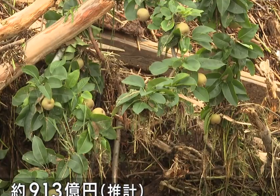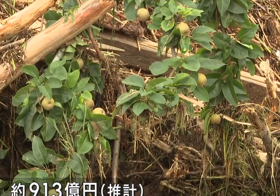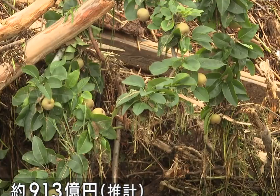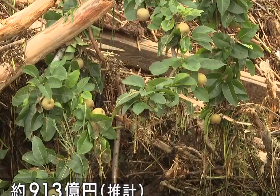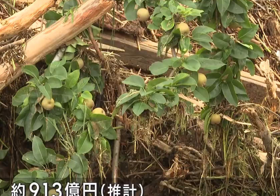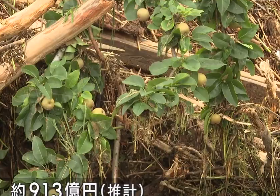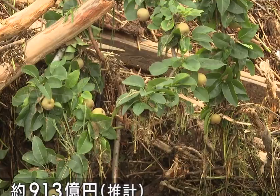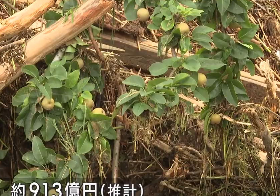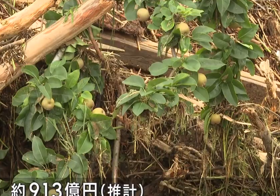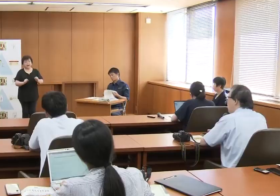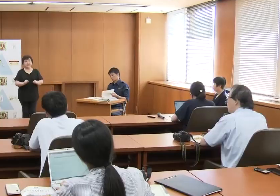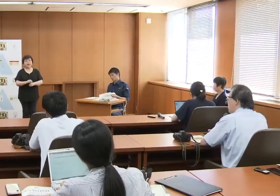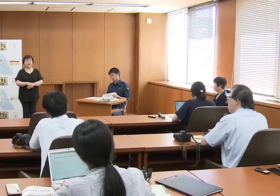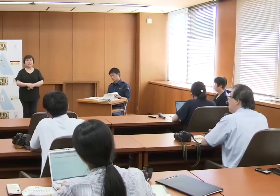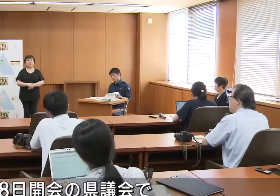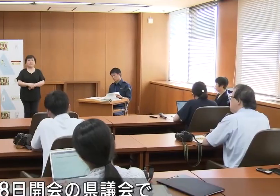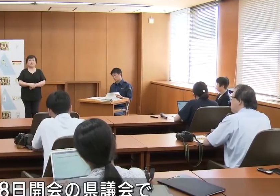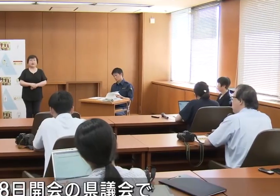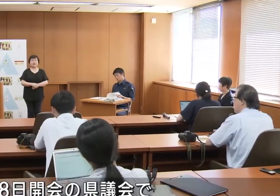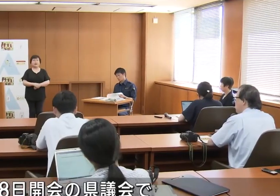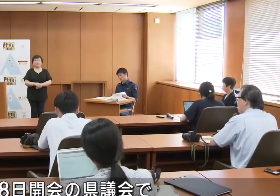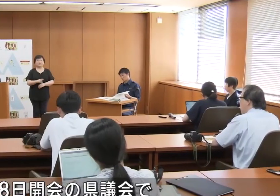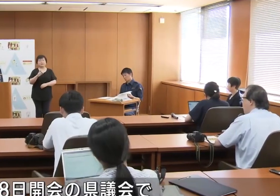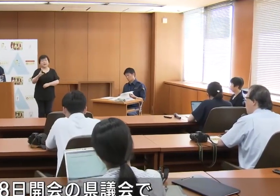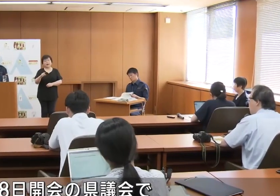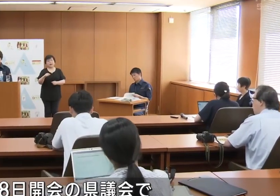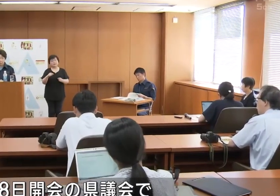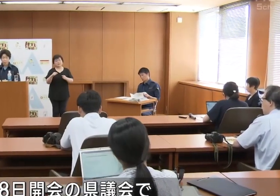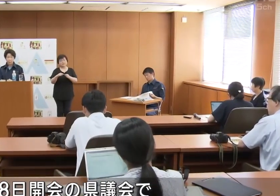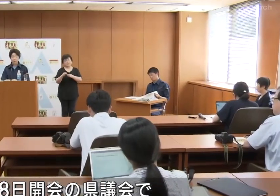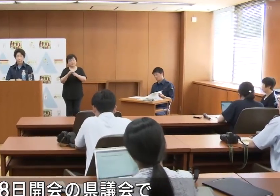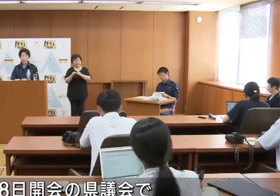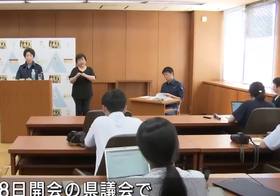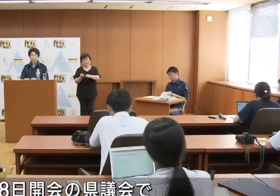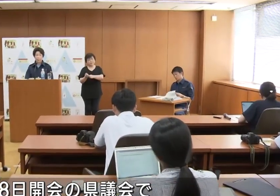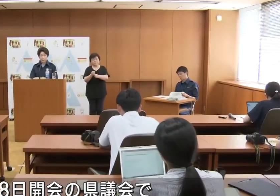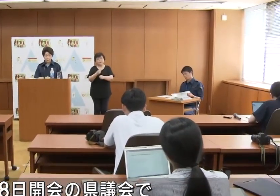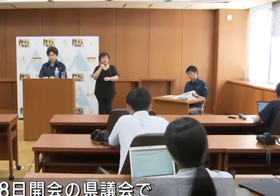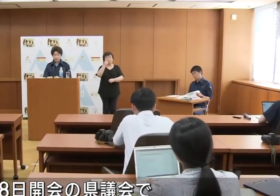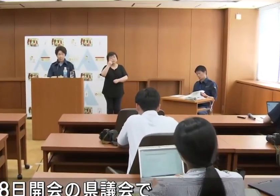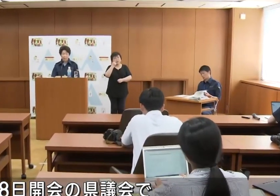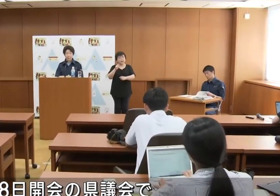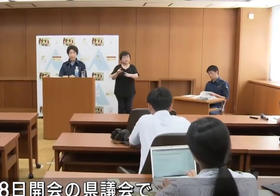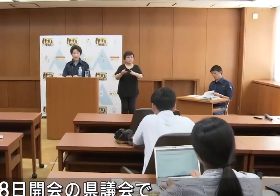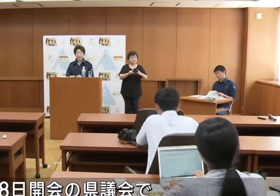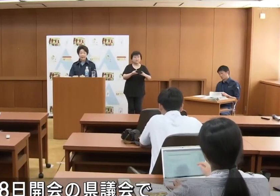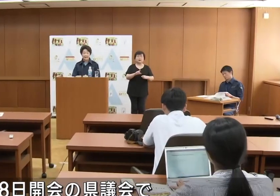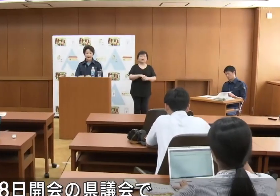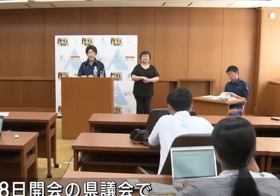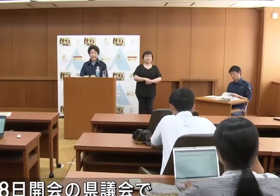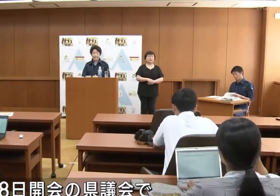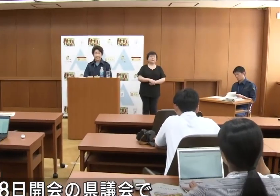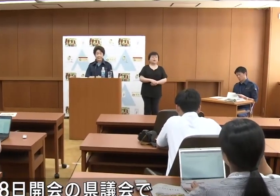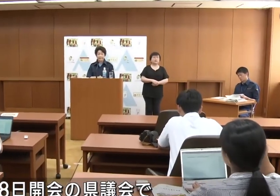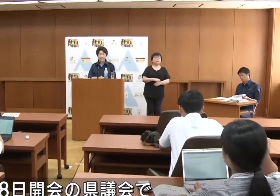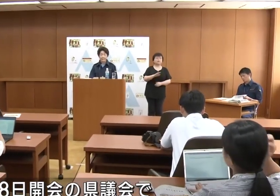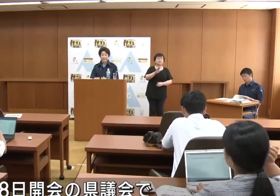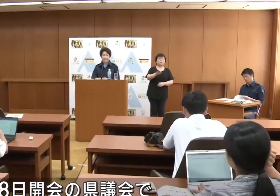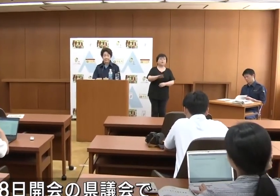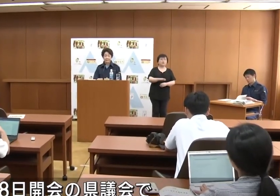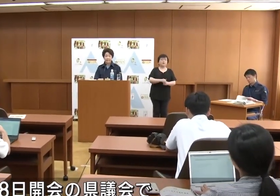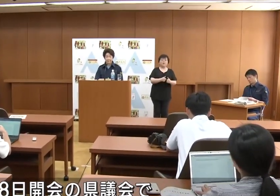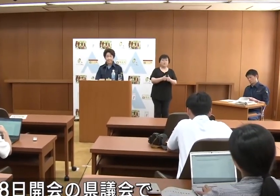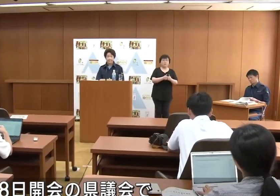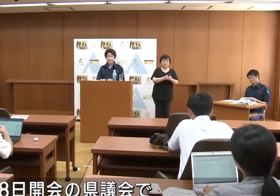います吉村知はこうした甚大な被害を受け18日に